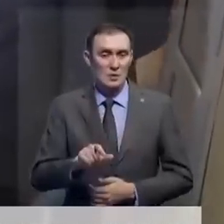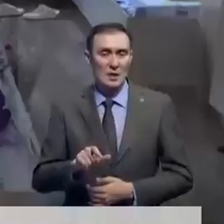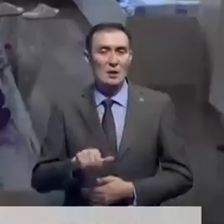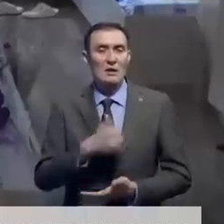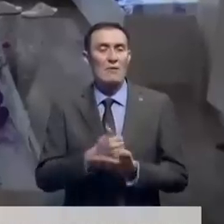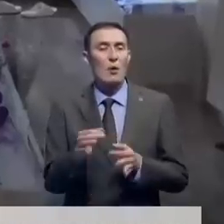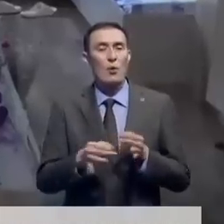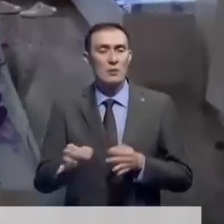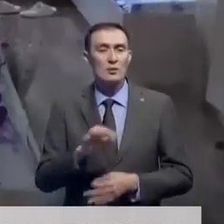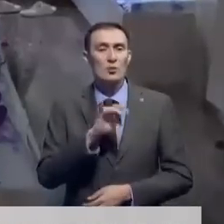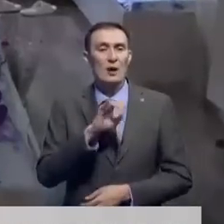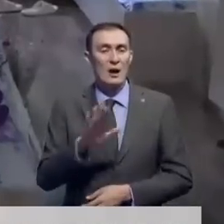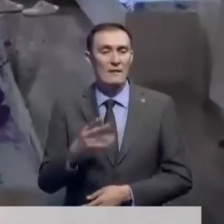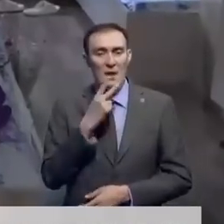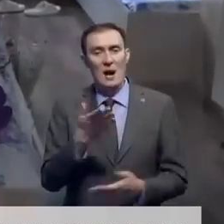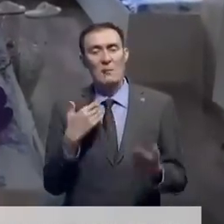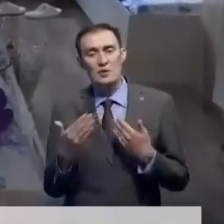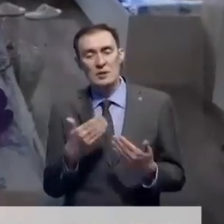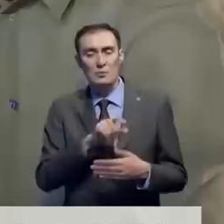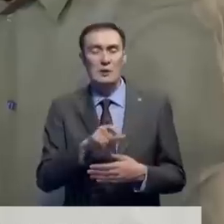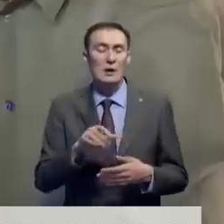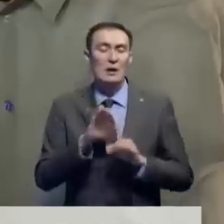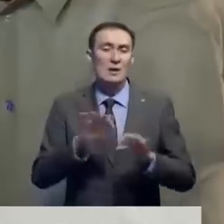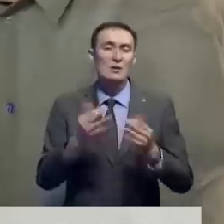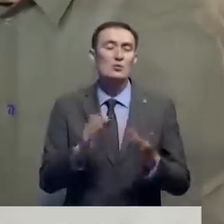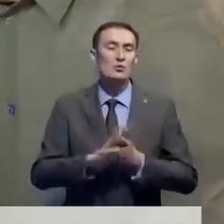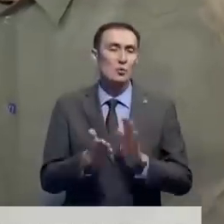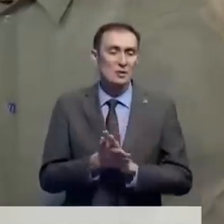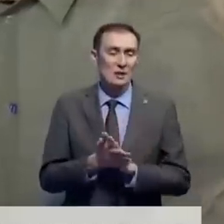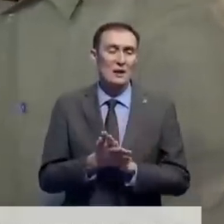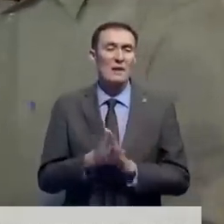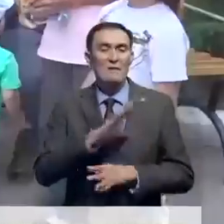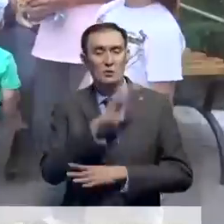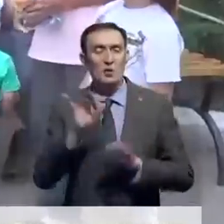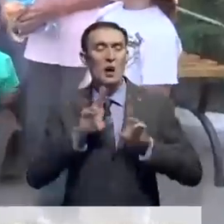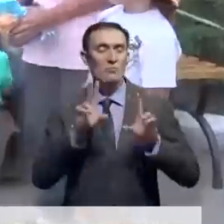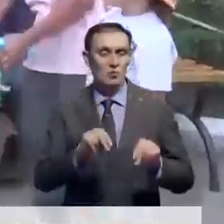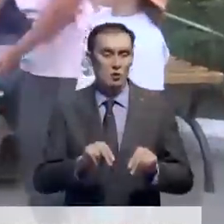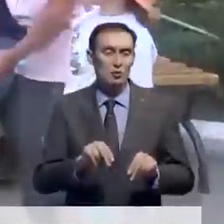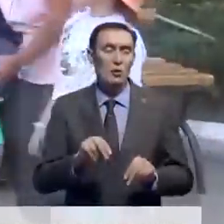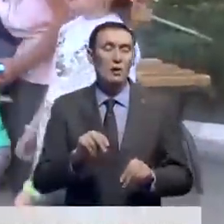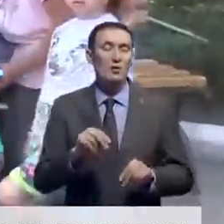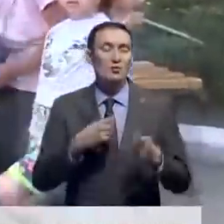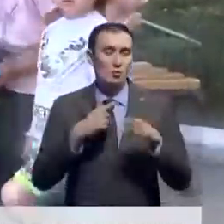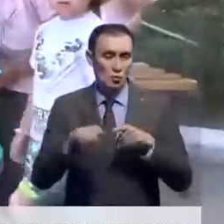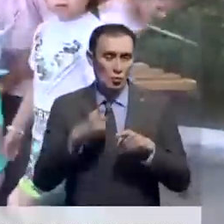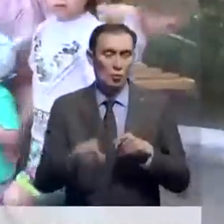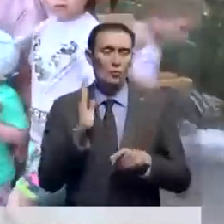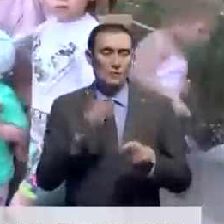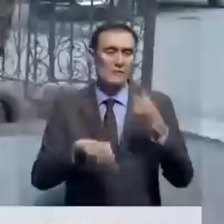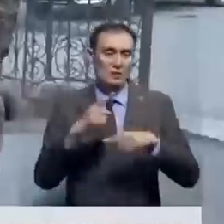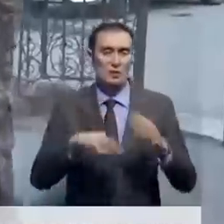контроле главы регионах сельчанами рассказала текущей обстановке в Лесном резерватии и пообещал что ждать возвращения домой осталось